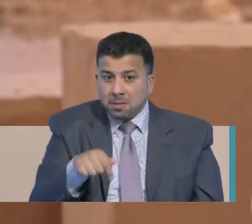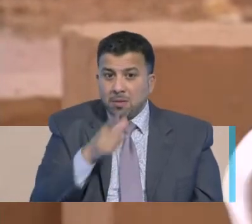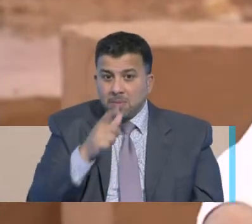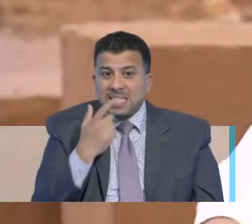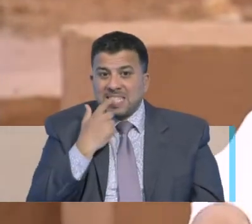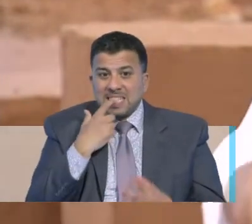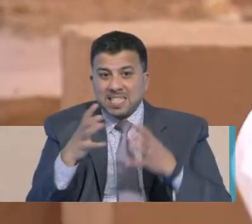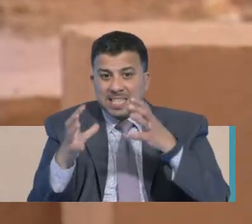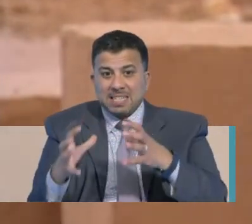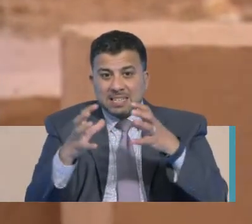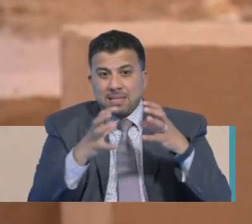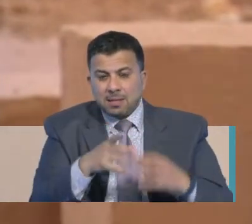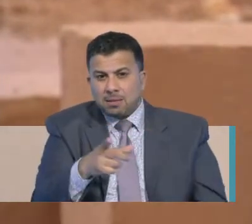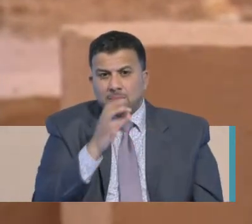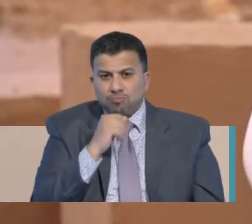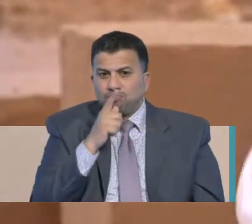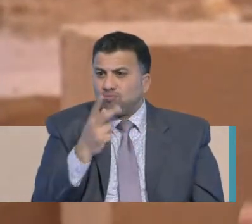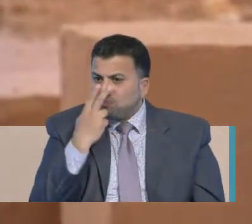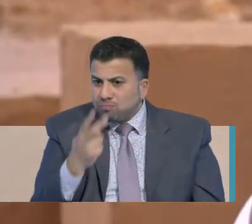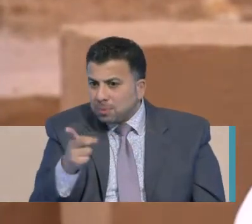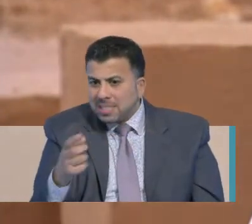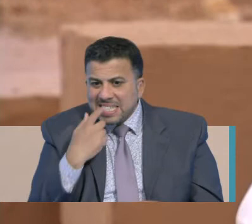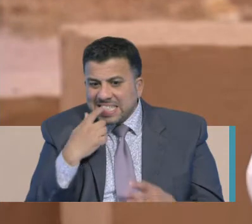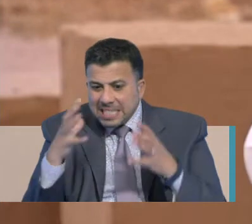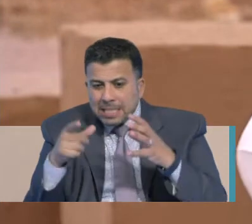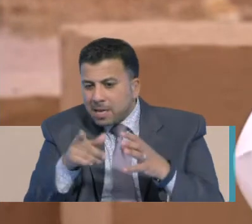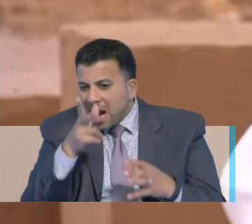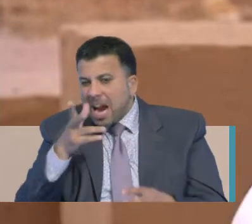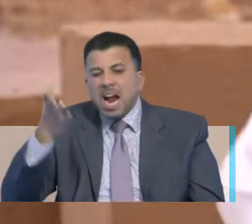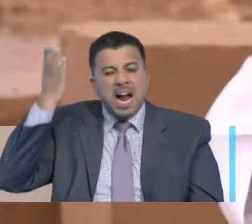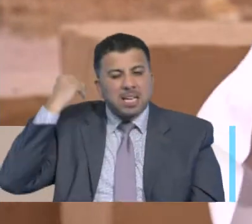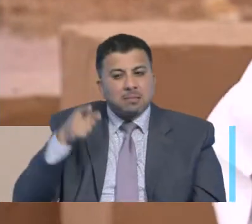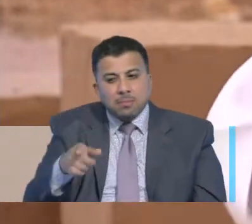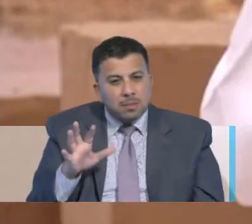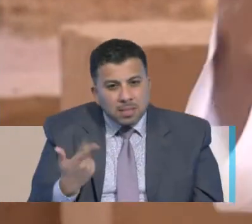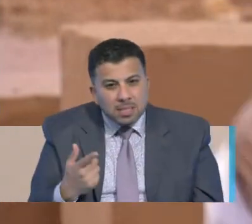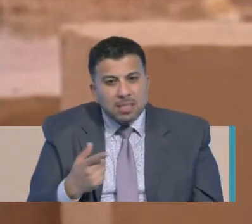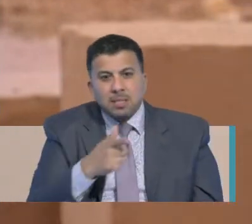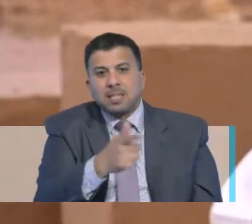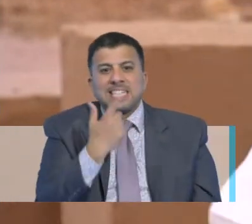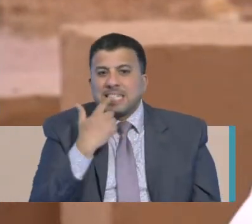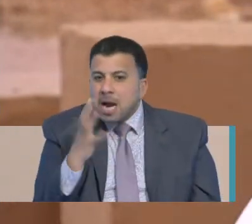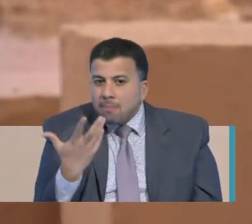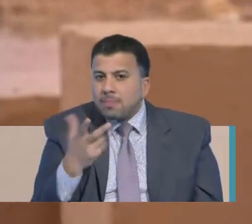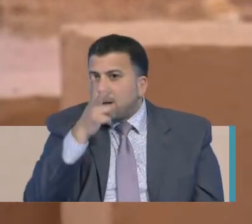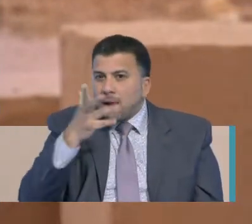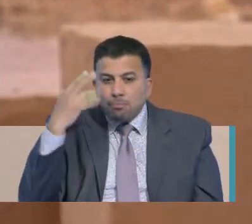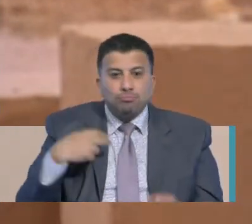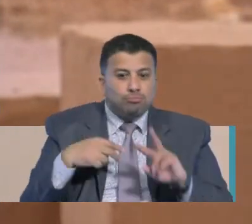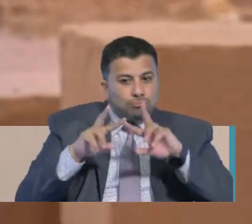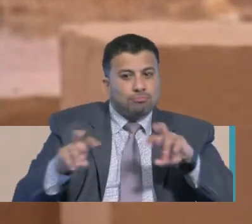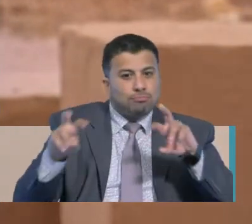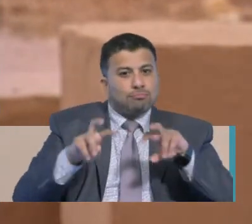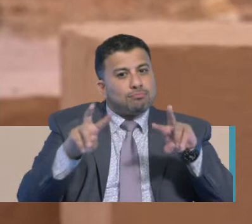حجر موجود تعلق عليه استخر يعني. أنا سألت يعني كم أخذت هذه في